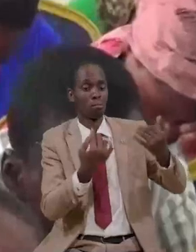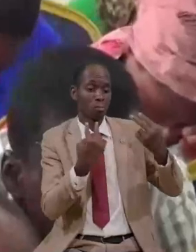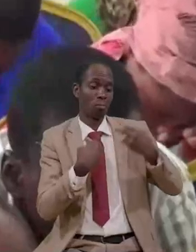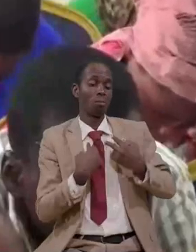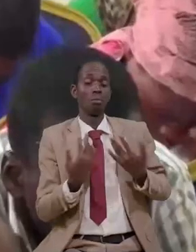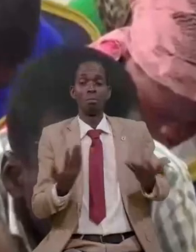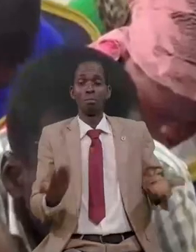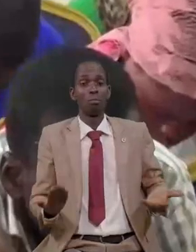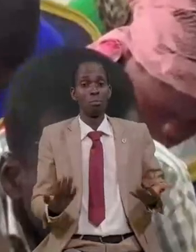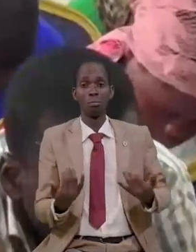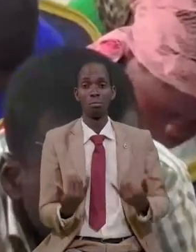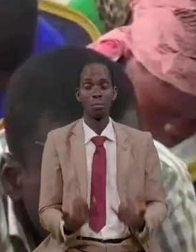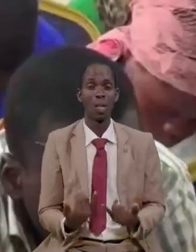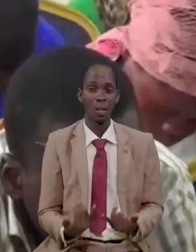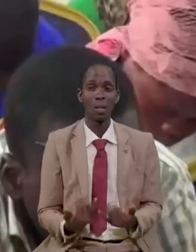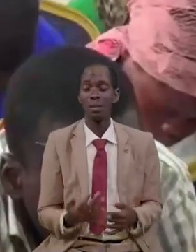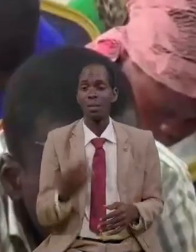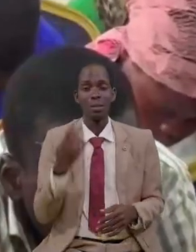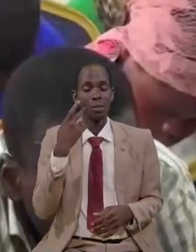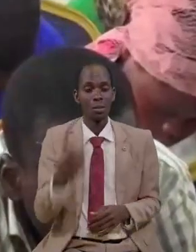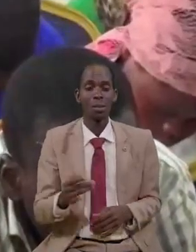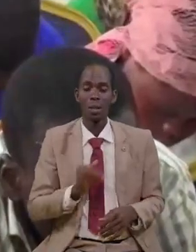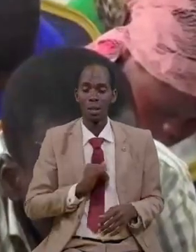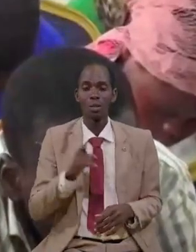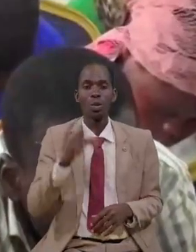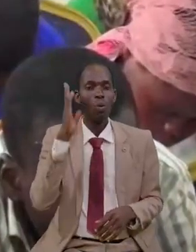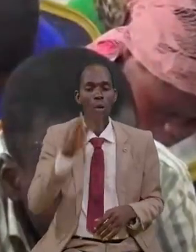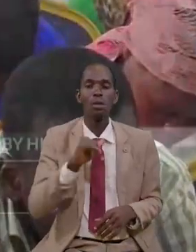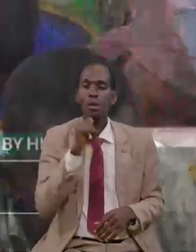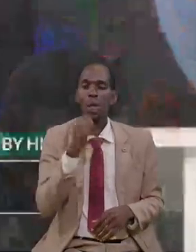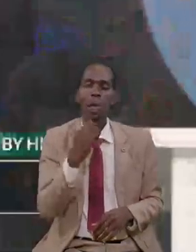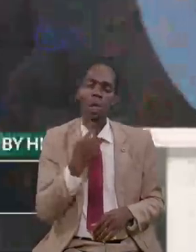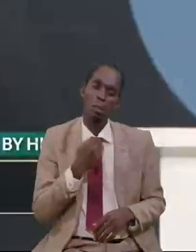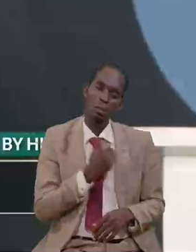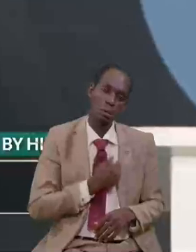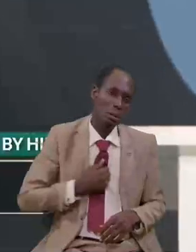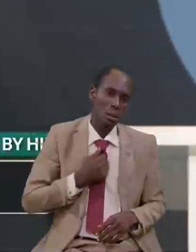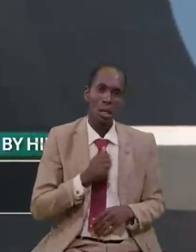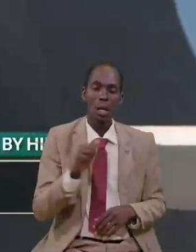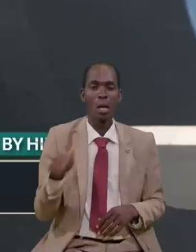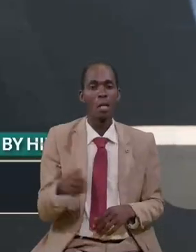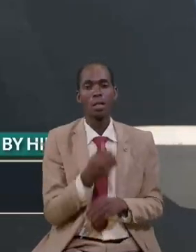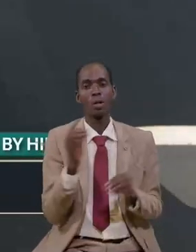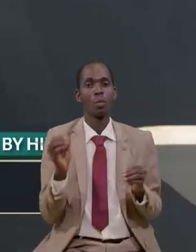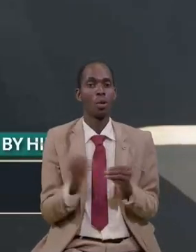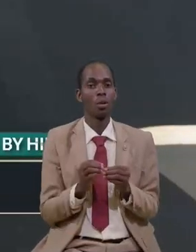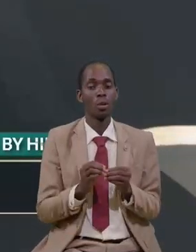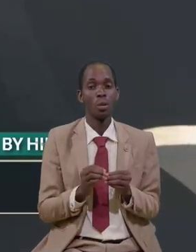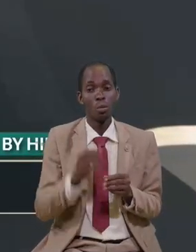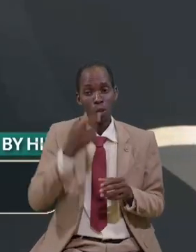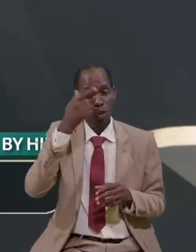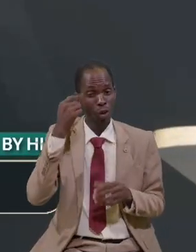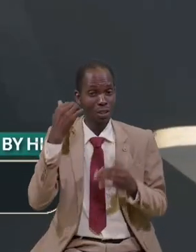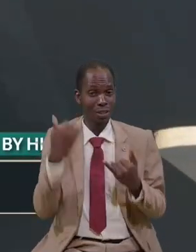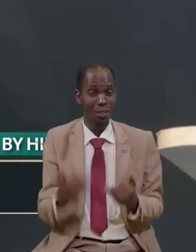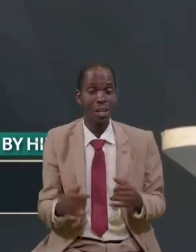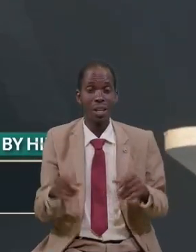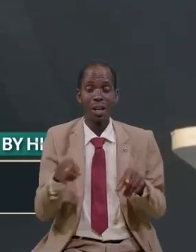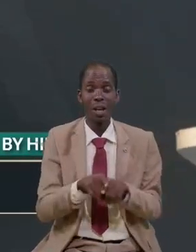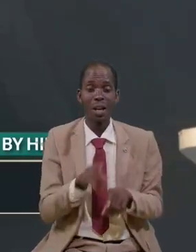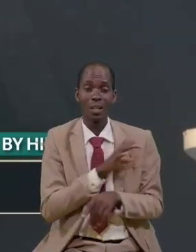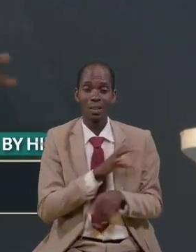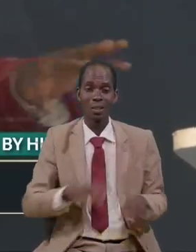suis maintenant, là où j'ai atterri. Tu ne vas plus avoir de regrets. Parce que maintenant, dans la vie, comme Christ vient